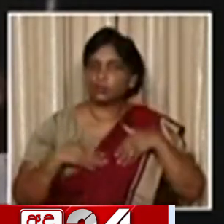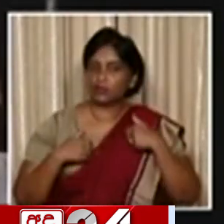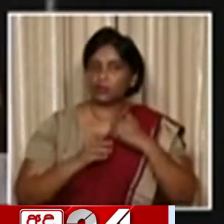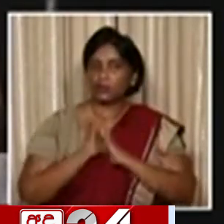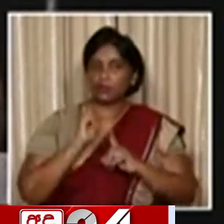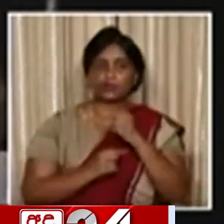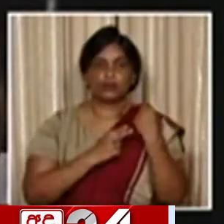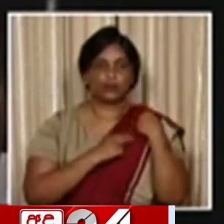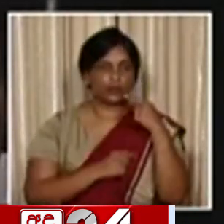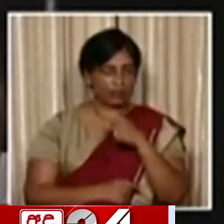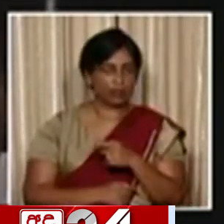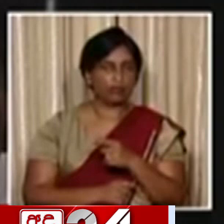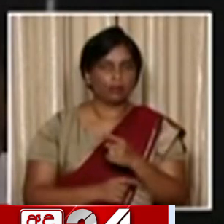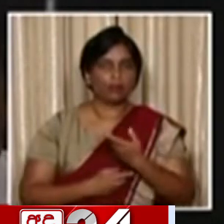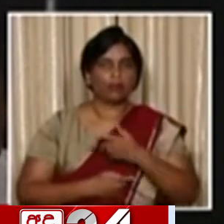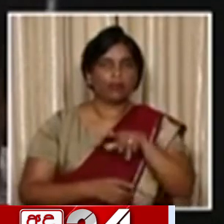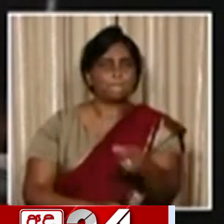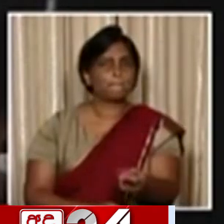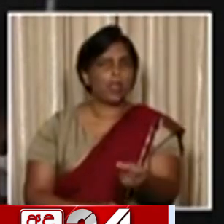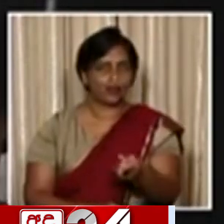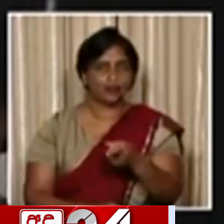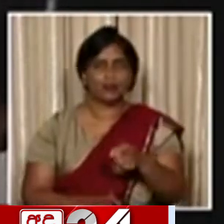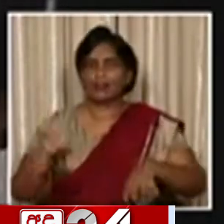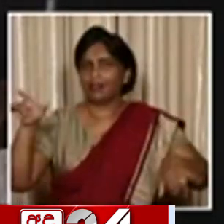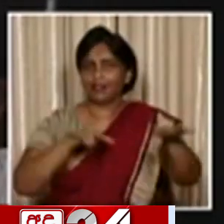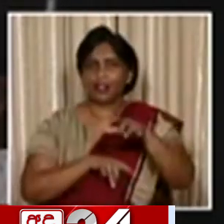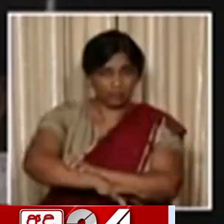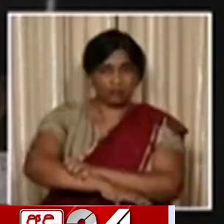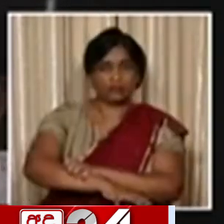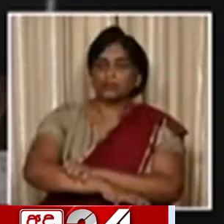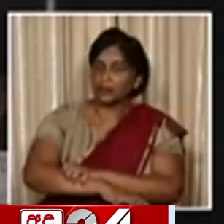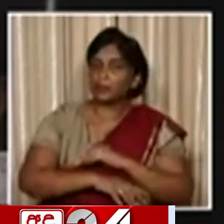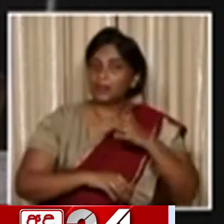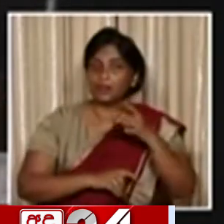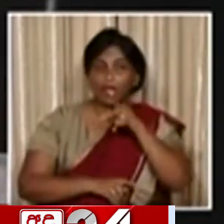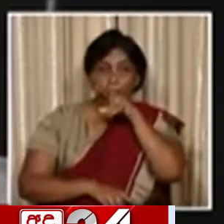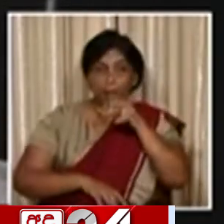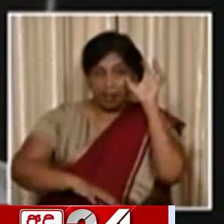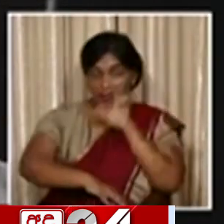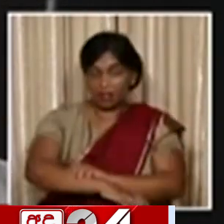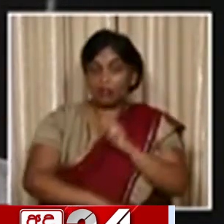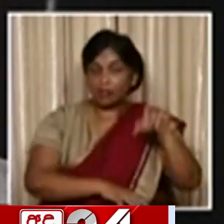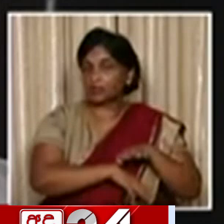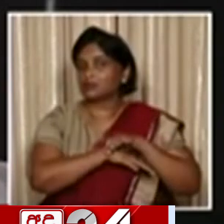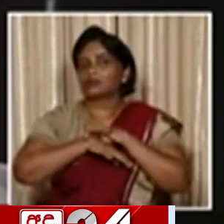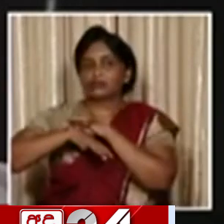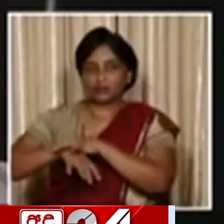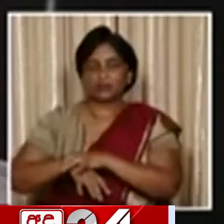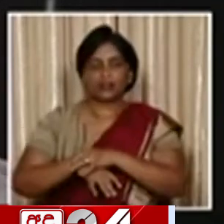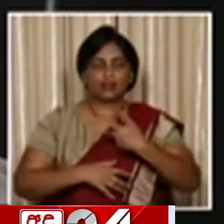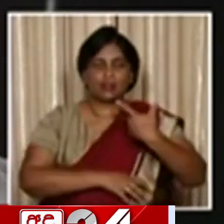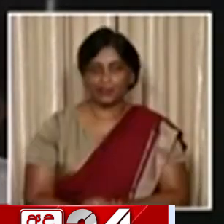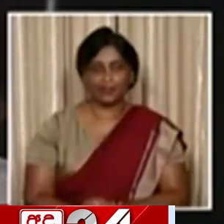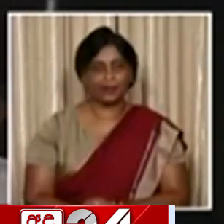අමාත්‍යාංශය අර තමයි පැවරෙන්නේ මේ අයාලේ යන බල්ලෝ ඉන්න පිස්සු බල්ලෝ කෑවට පස්සේ ඒ පිස්සු බල්ලෝ කාපු මිනිස්සයා වරන් ගිහිල්ලා බුරිය වටේට